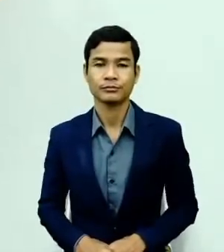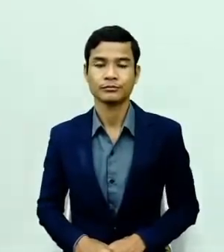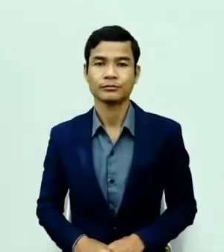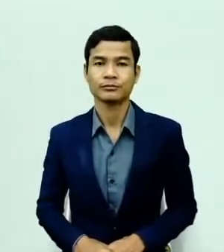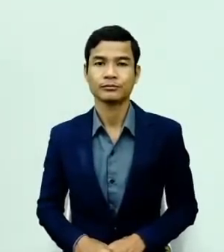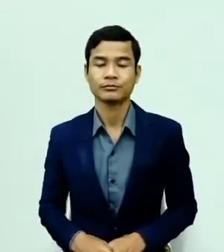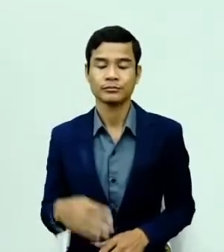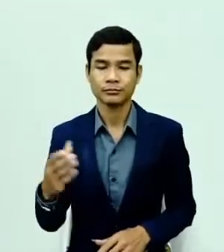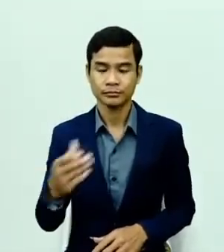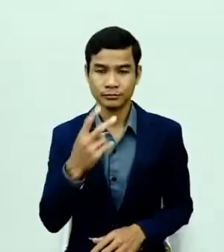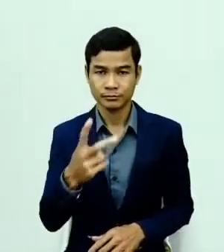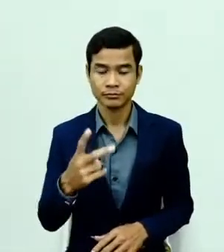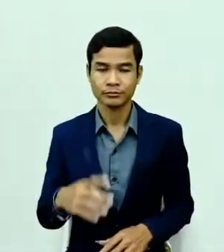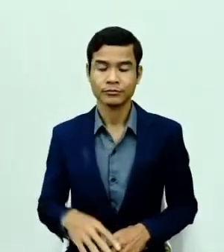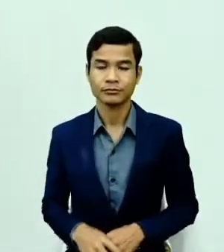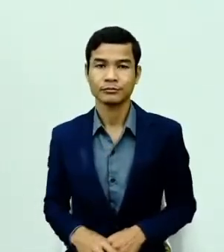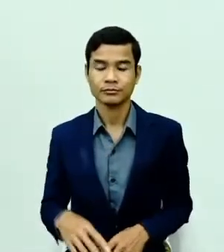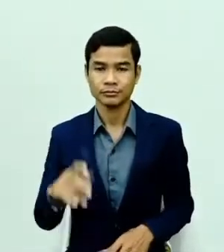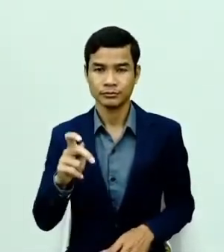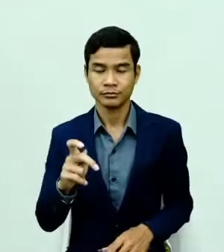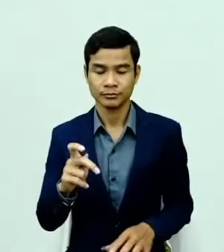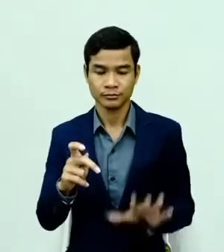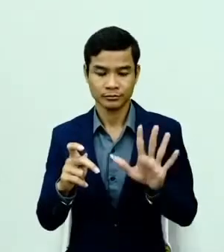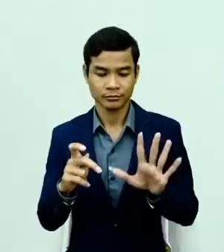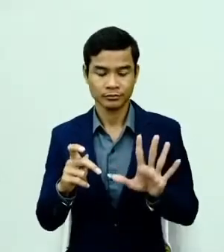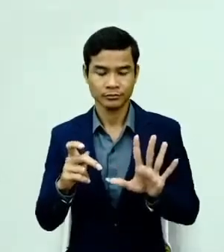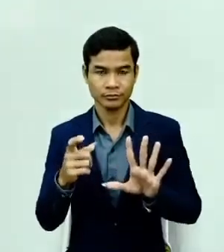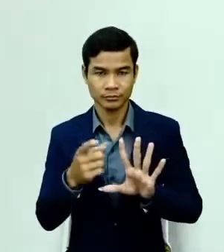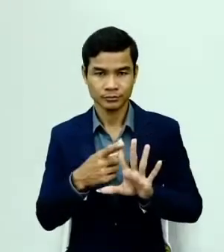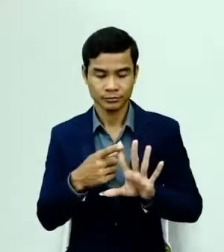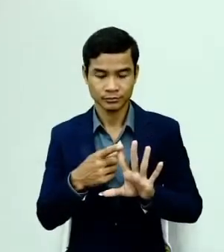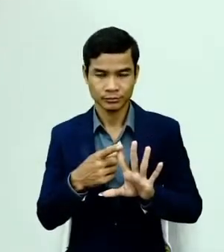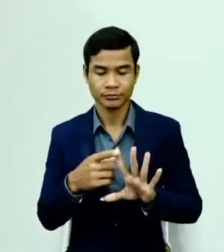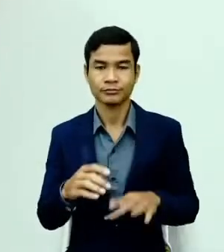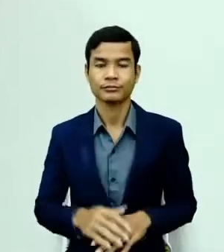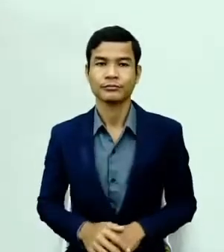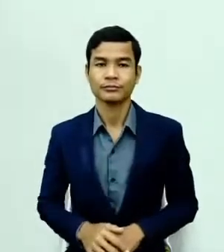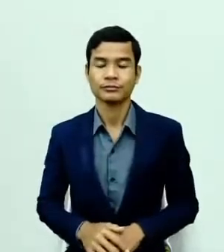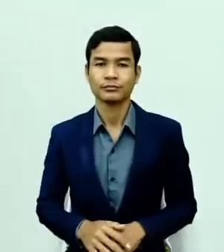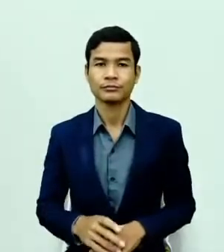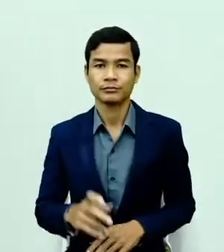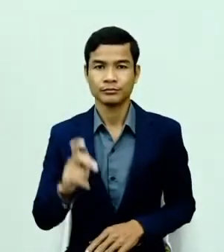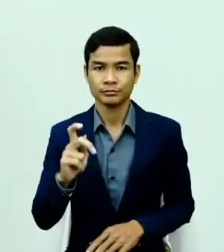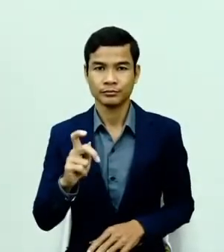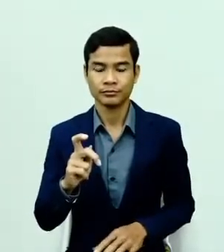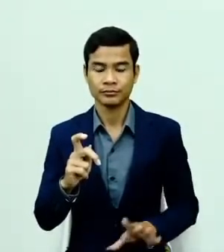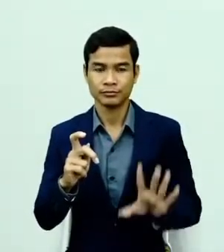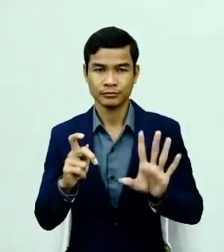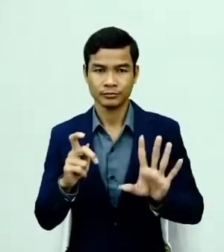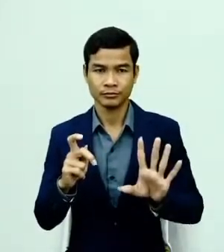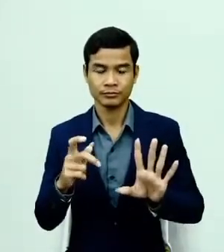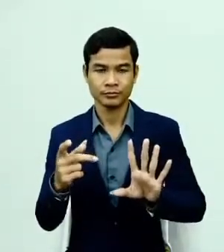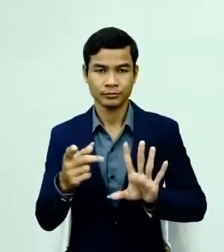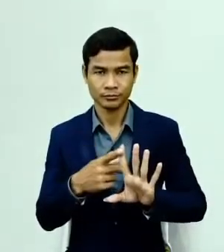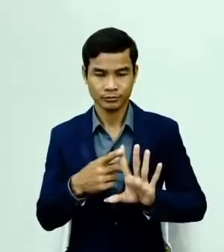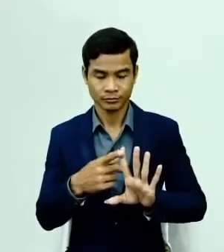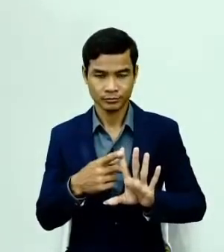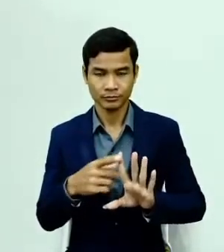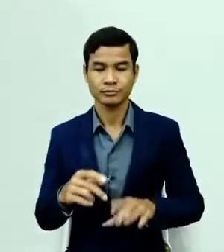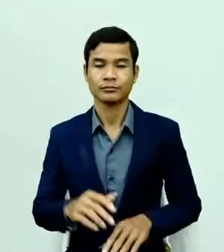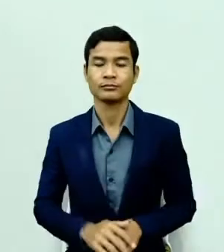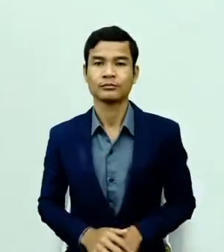ចាស់ផ្ទៀងផ្ទាត់កអ៊ីគីកអ៊ី